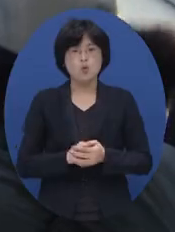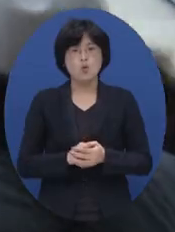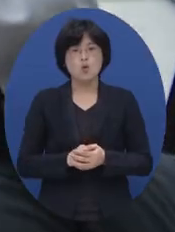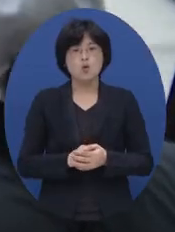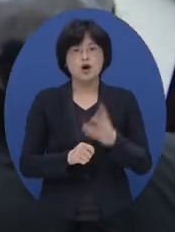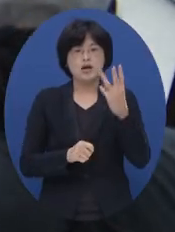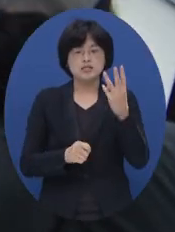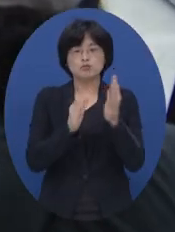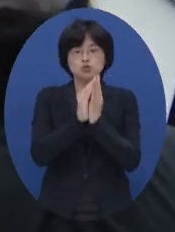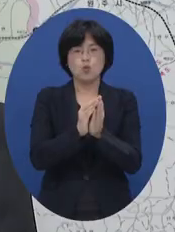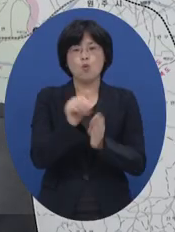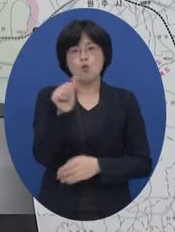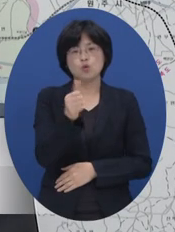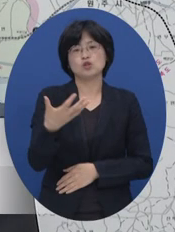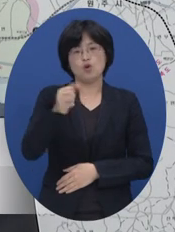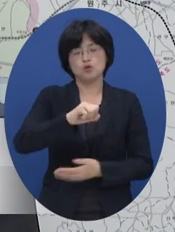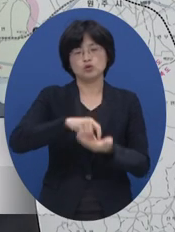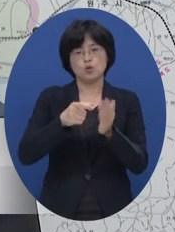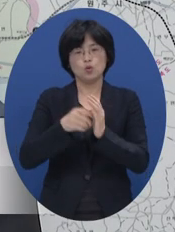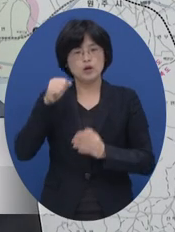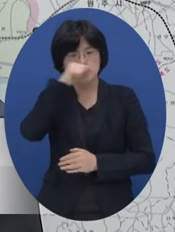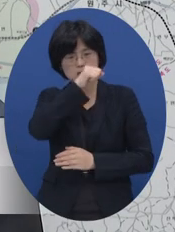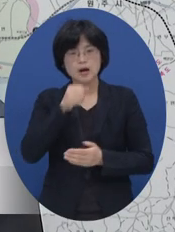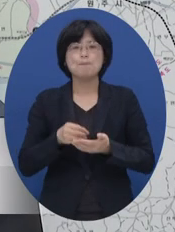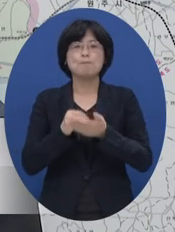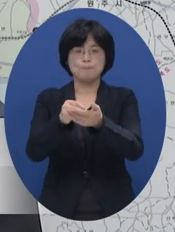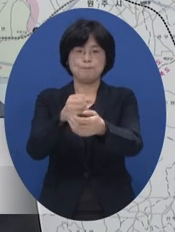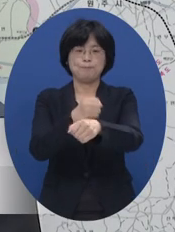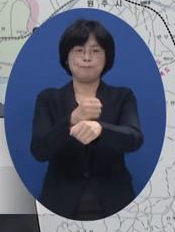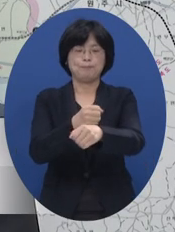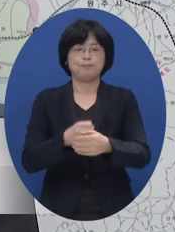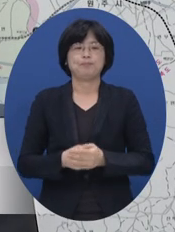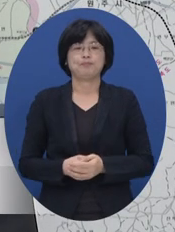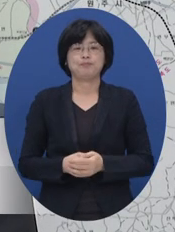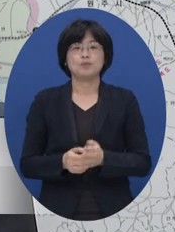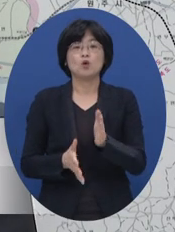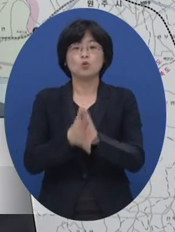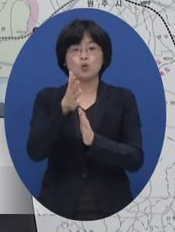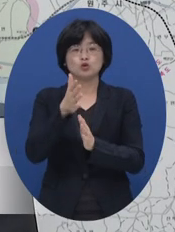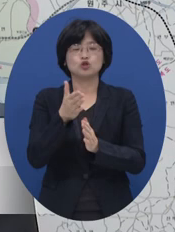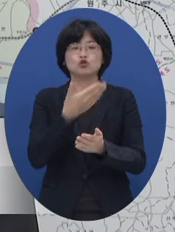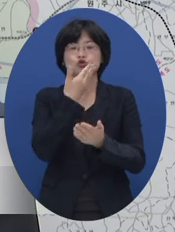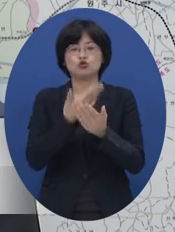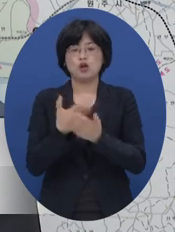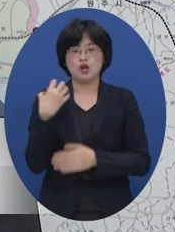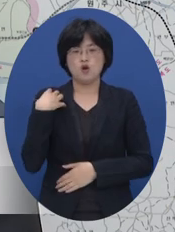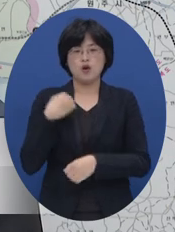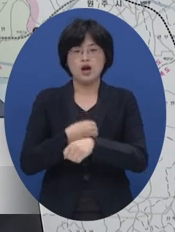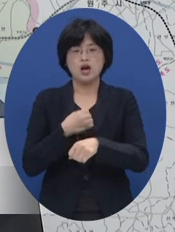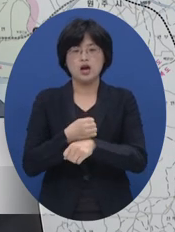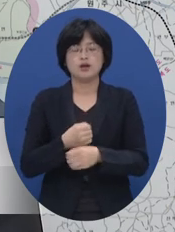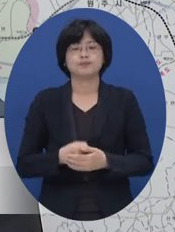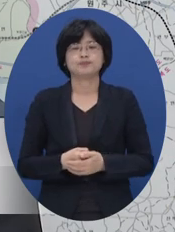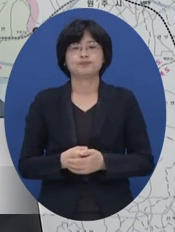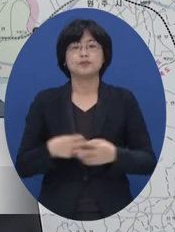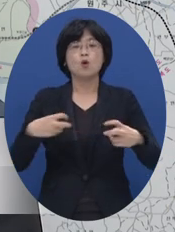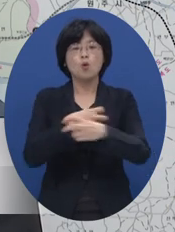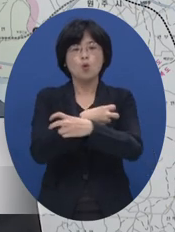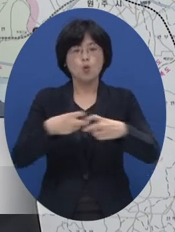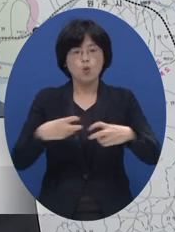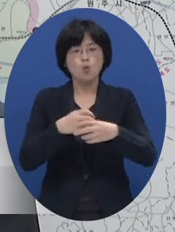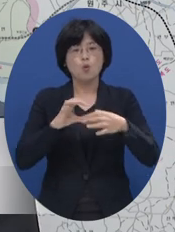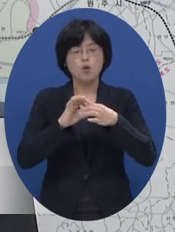예산이 들어갑니다. 도시의 핵심 교통축 역할을 할 것으로 전망을 하고 있고요. 대중교통 여건 개선을 통해서